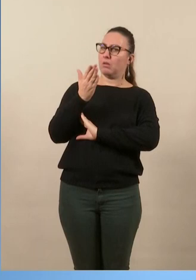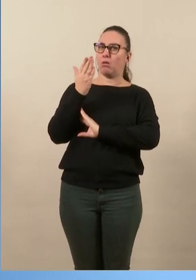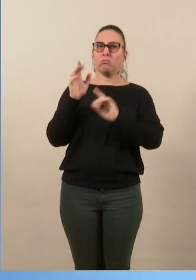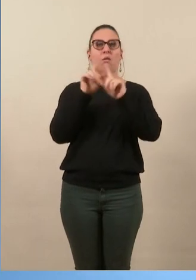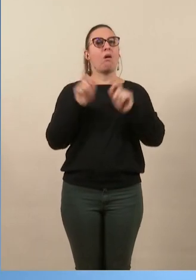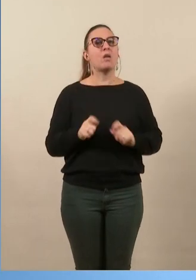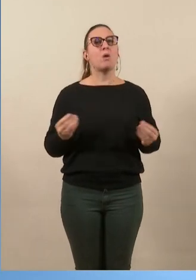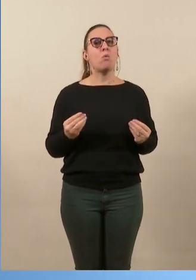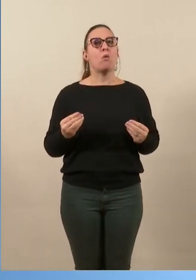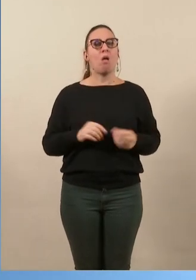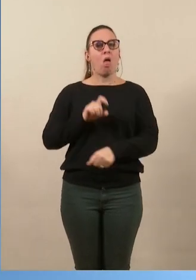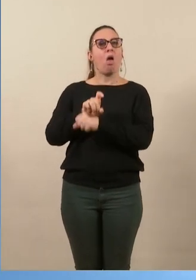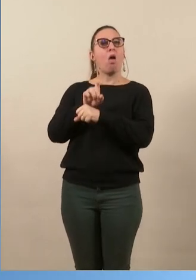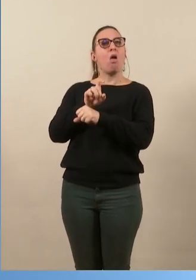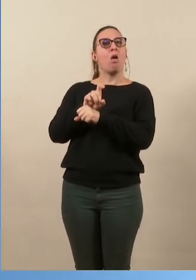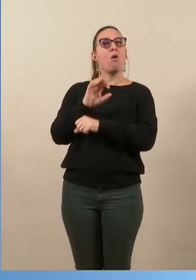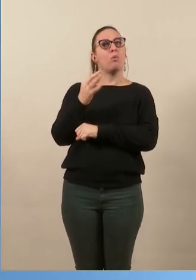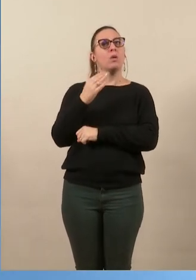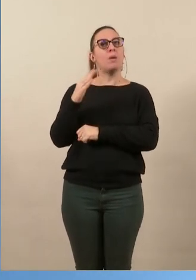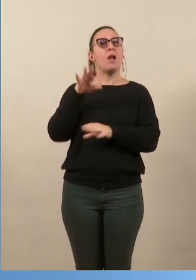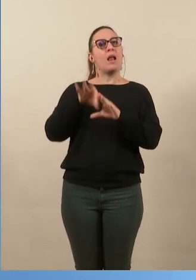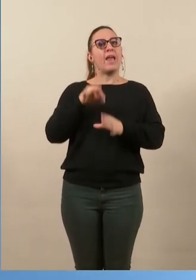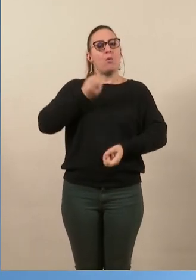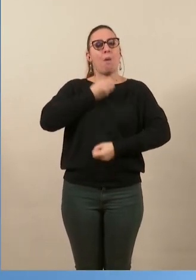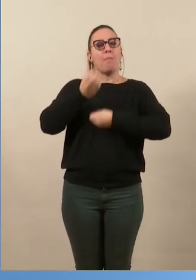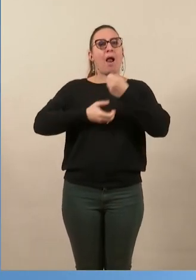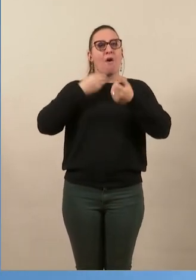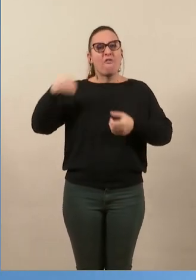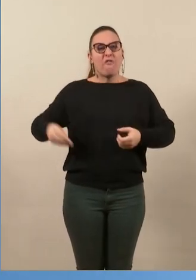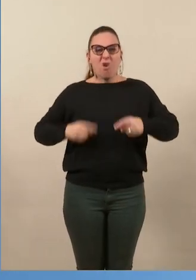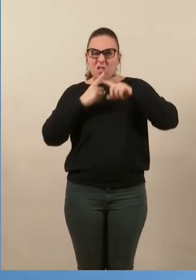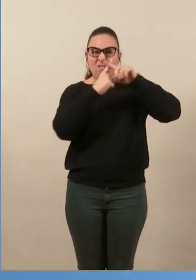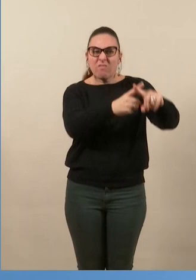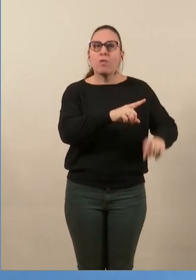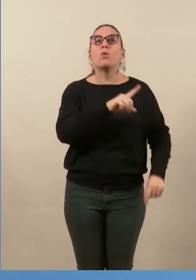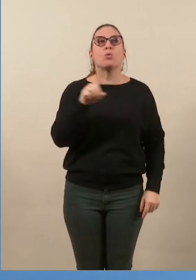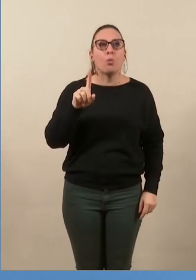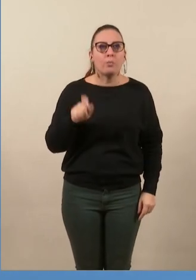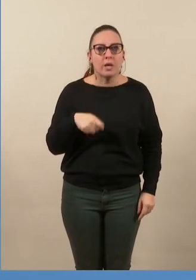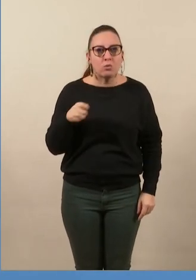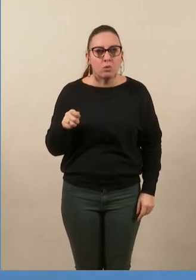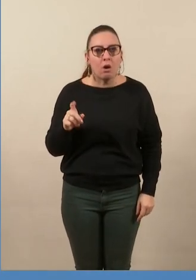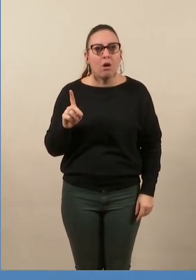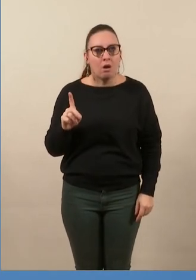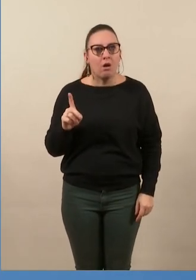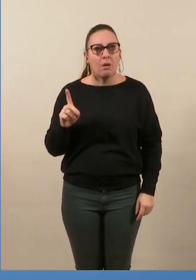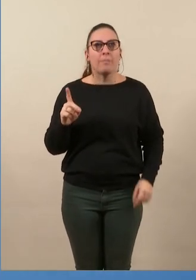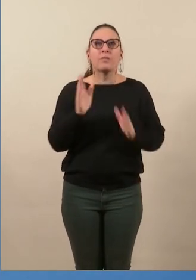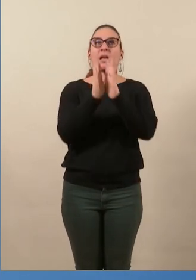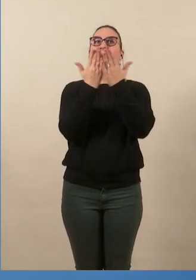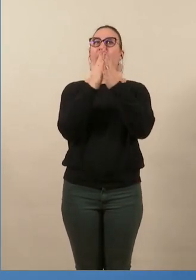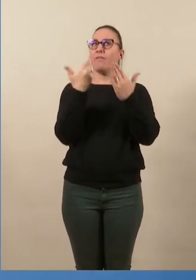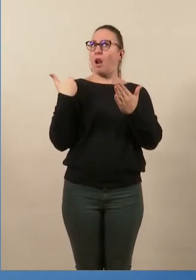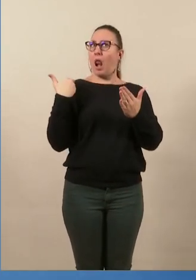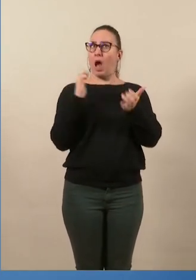que on critique ces rapports mais les élus qui les rapports ne sont pas en cause on a bien lu les les dernier livre qui est